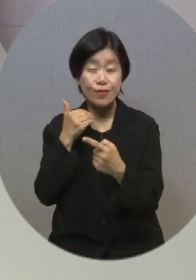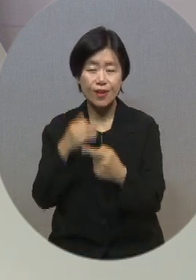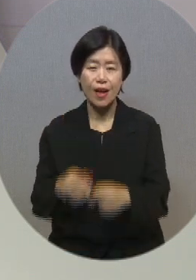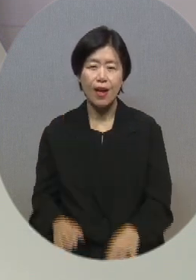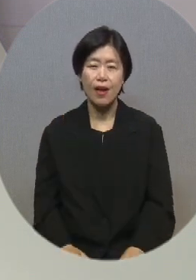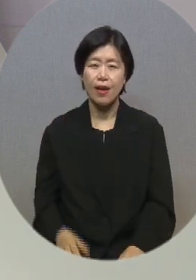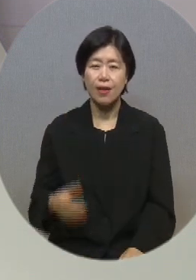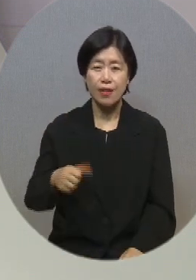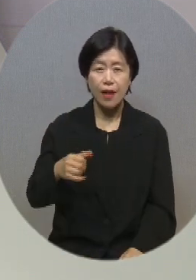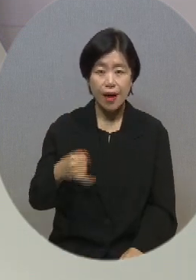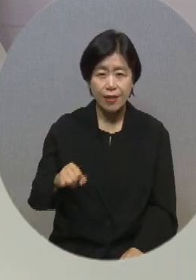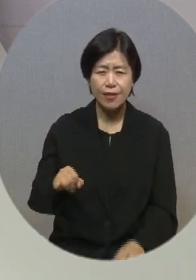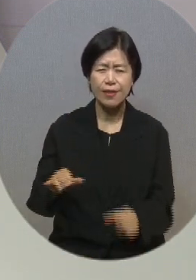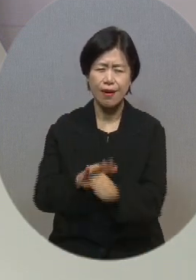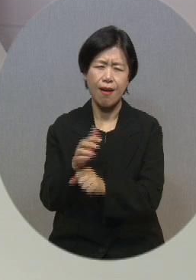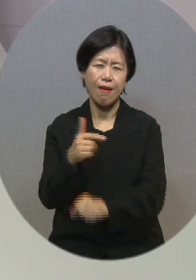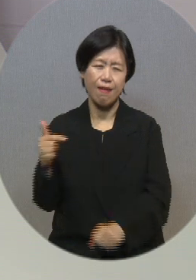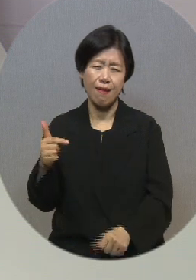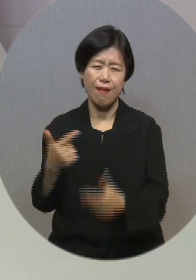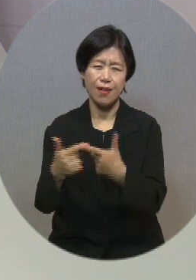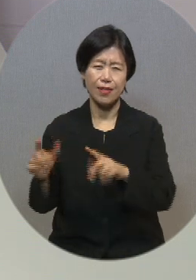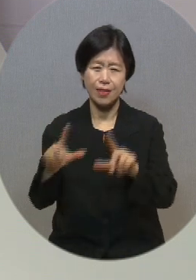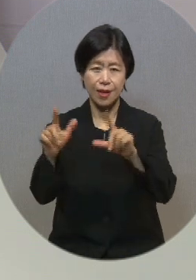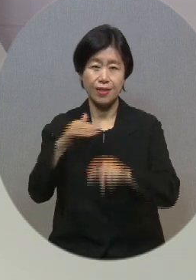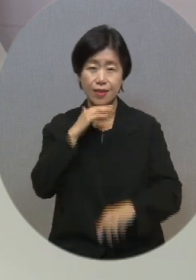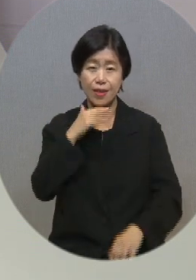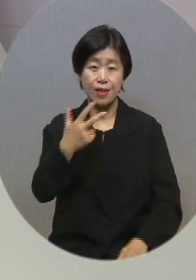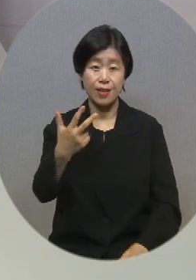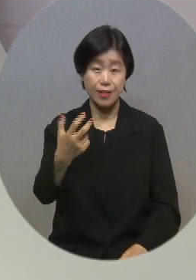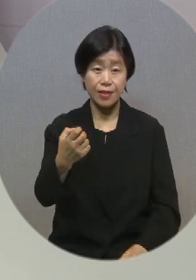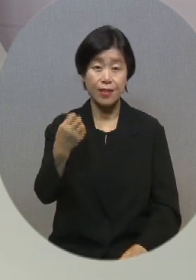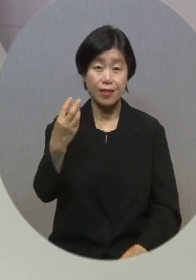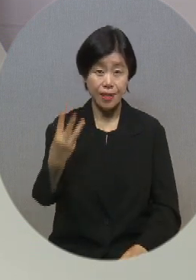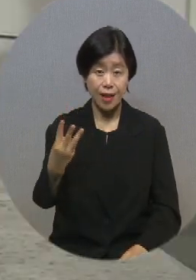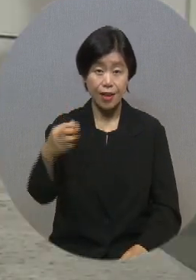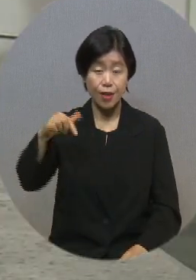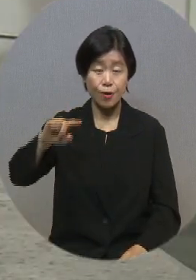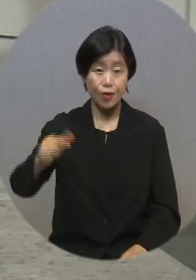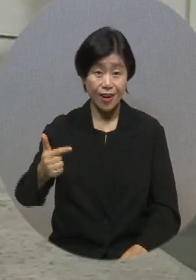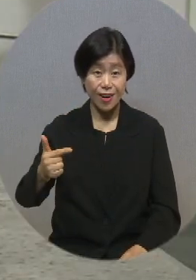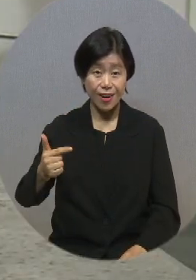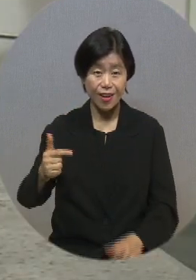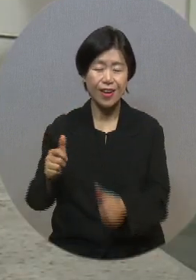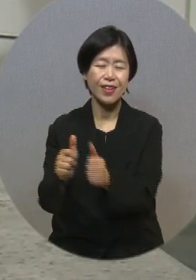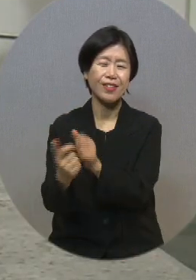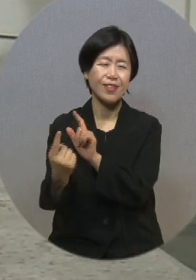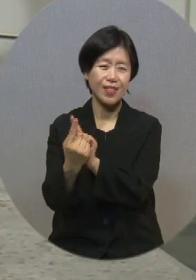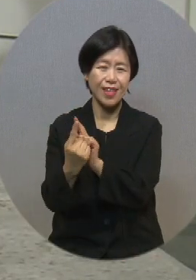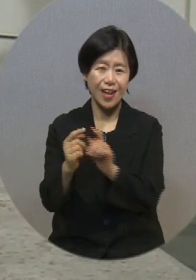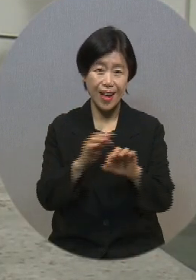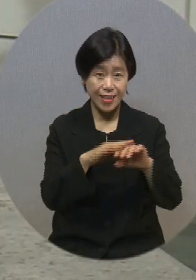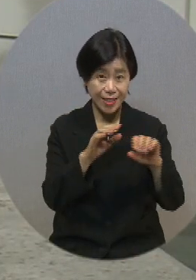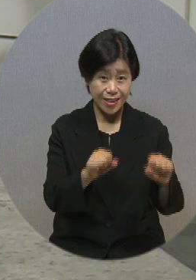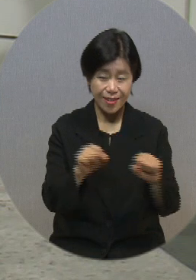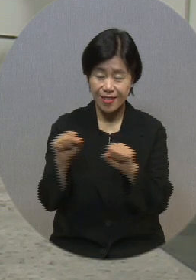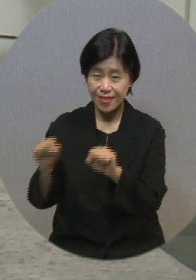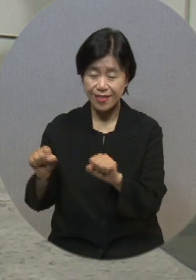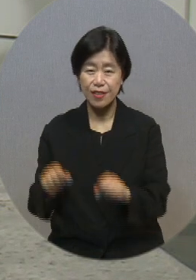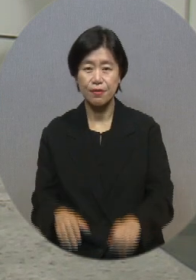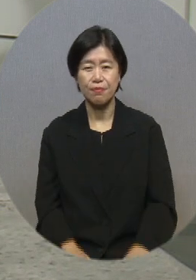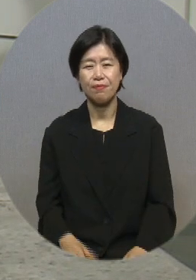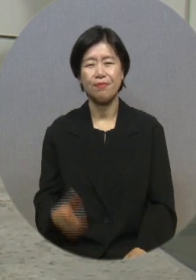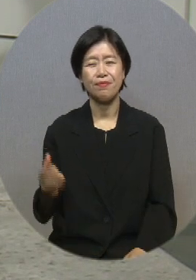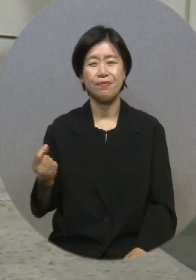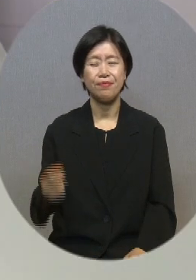거주하시는 73시 대신 권영부님이 되겠습니다. 안녕하십니까? 안녕하십니까? 네, 권영부님.